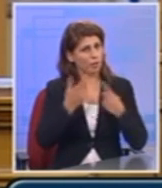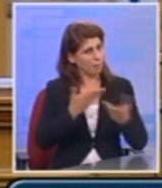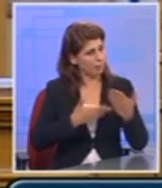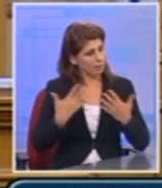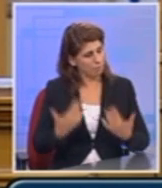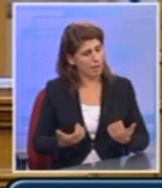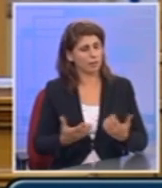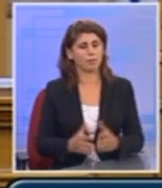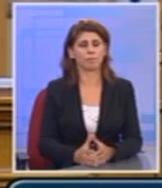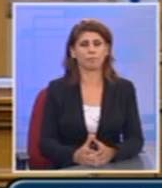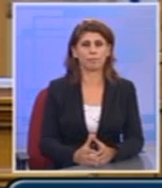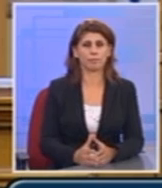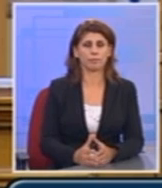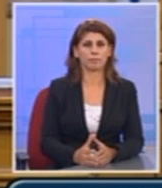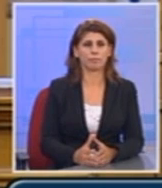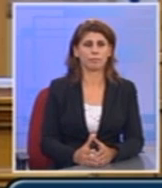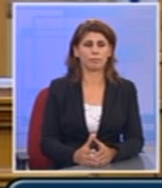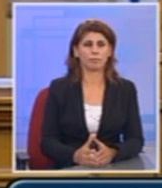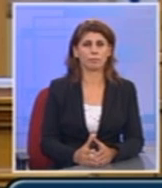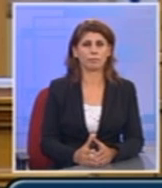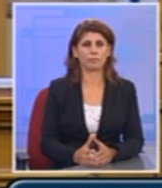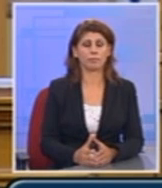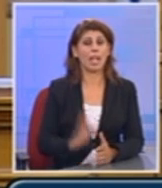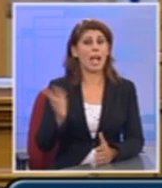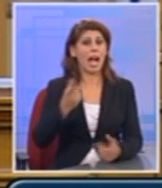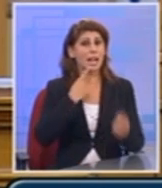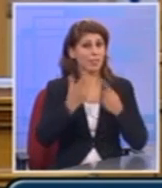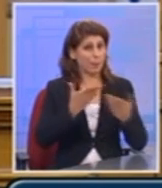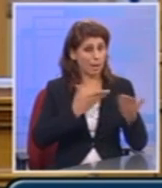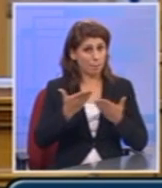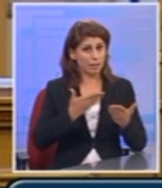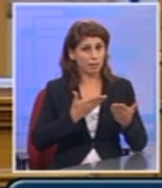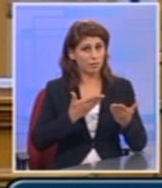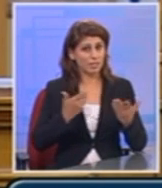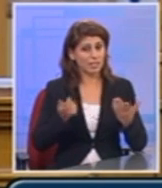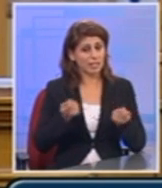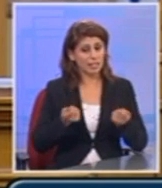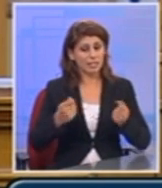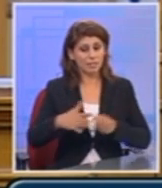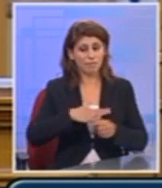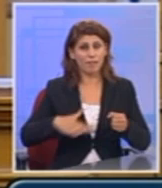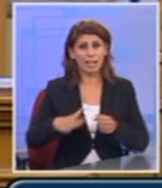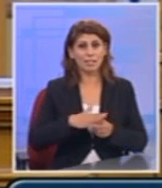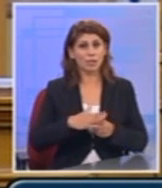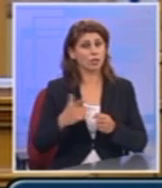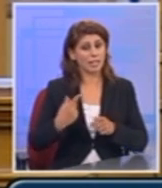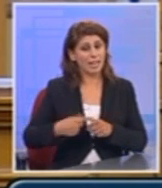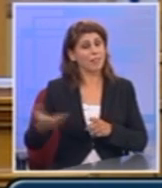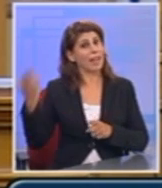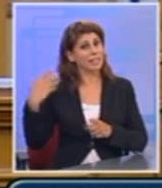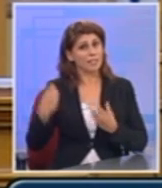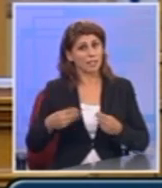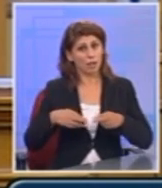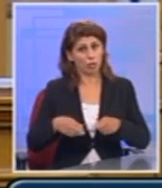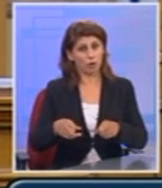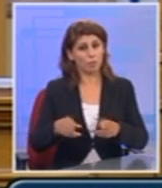διαπραγματεύσεων εάν η διαπραγμάτευση γίνει στη βάση του ότι η ελλάδα ήταν σε καλό δρόμο και θα πρέπει να